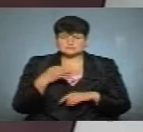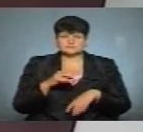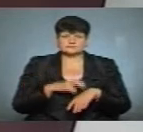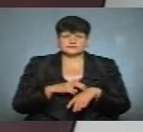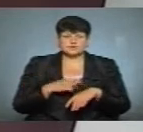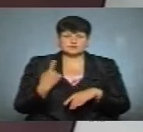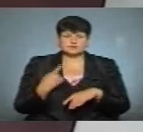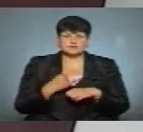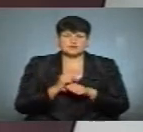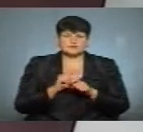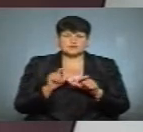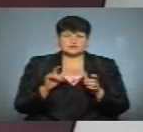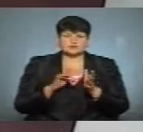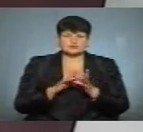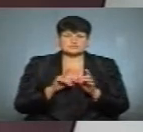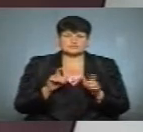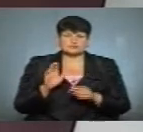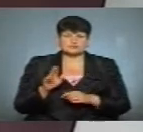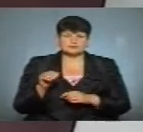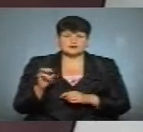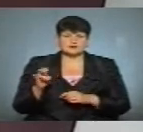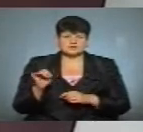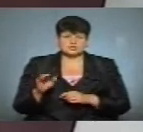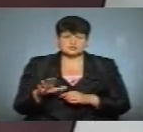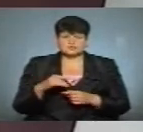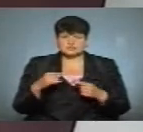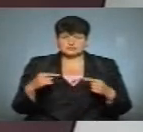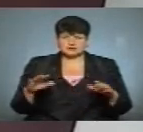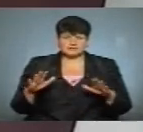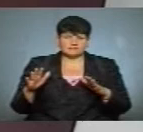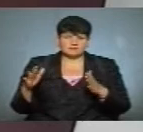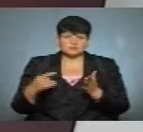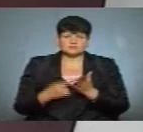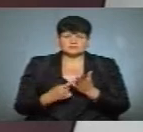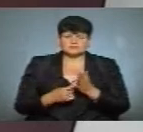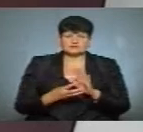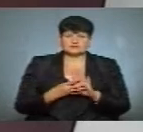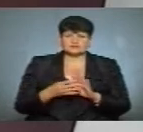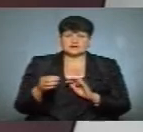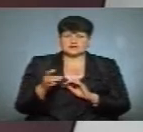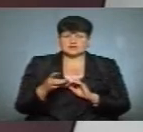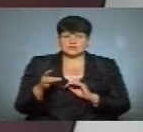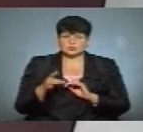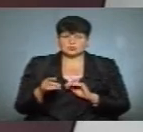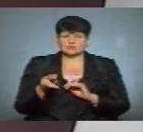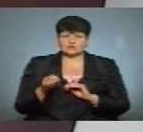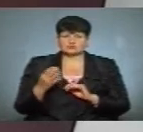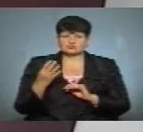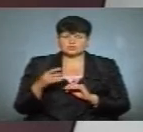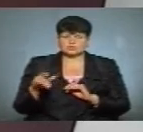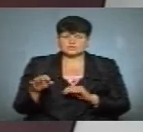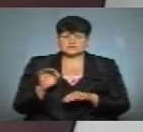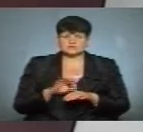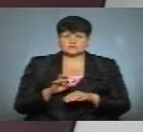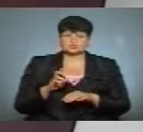обласного лабораторного центру Володимир Паничев. За його словами, решту випадків підтвердили у 9 районах. Зокрема, по 4 людини захворіли